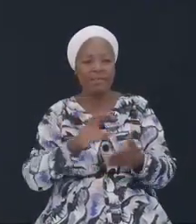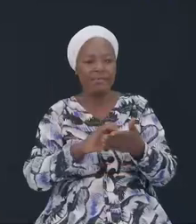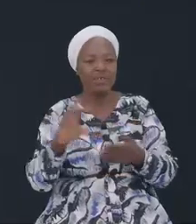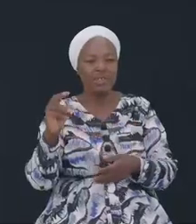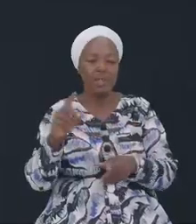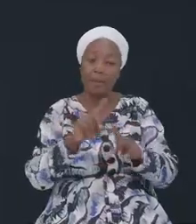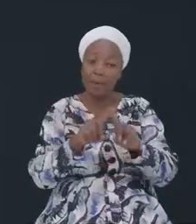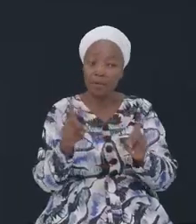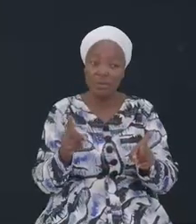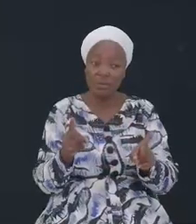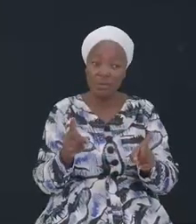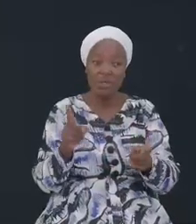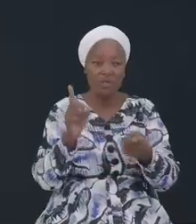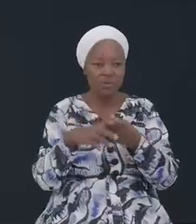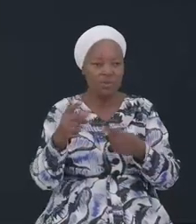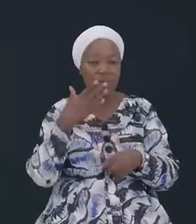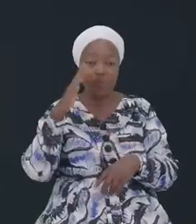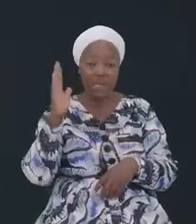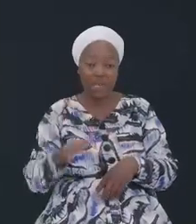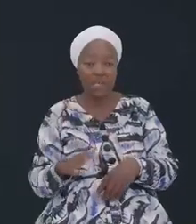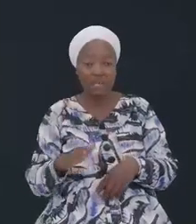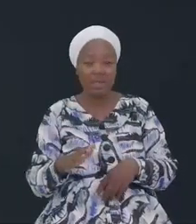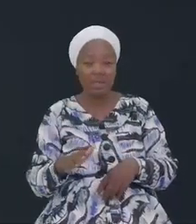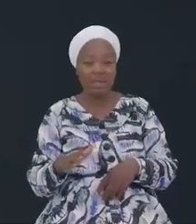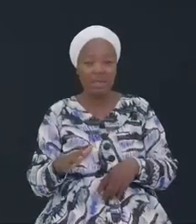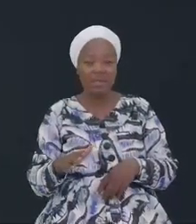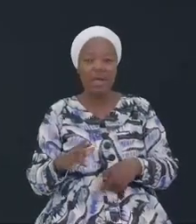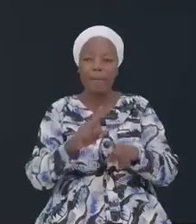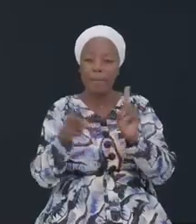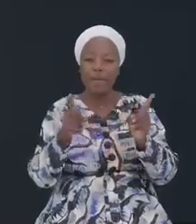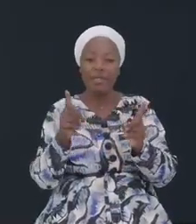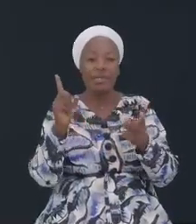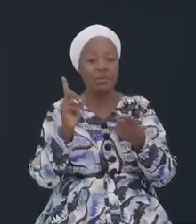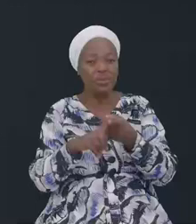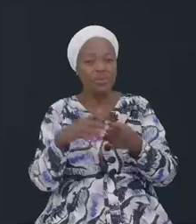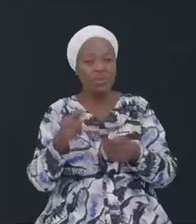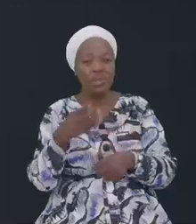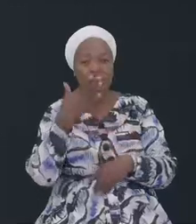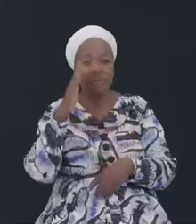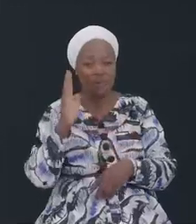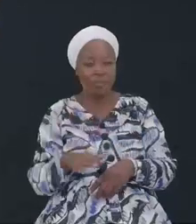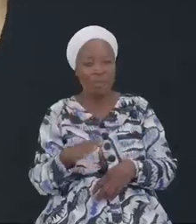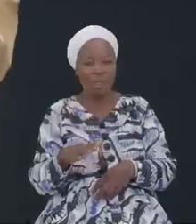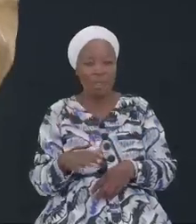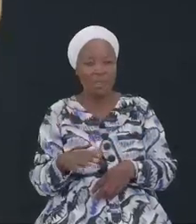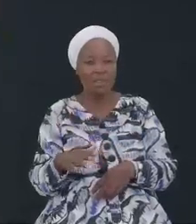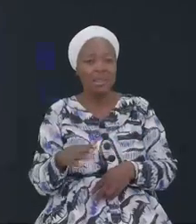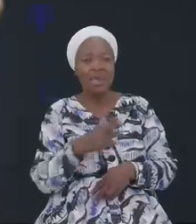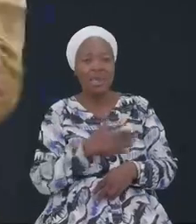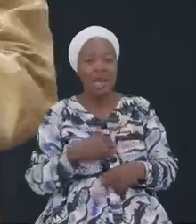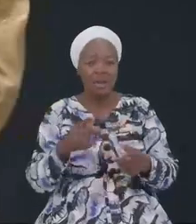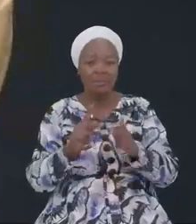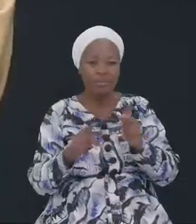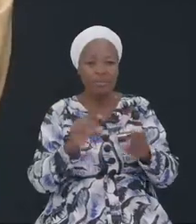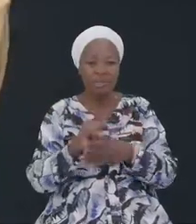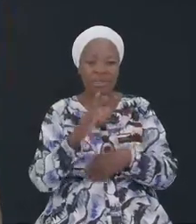Et Dieu dit aux méchants, et Dieu dit aux gens qui demeurent habituellement